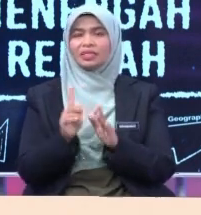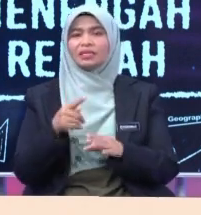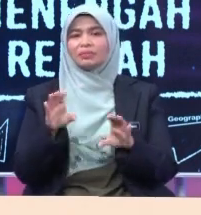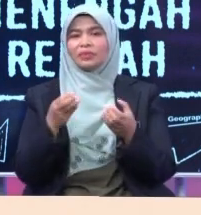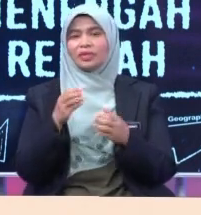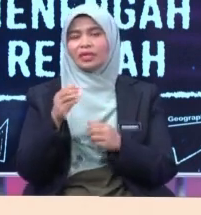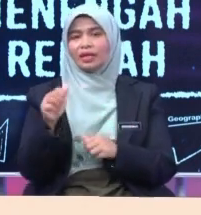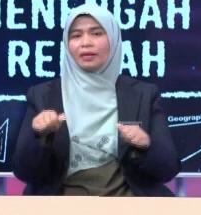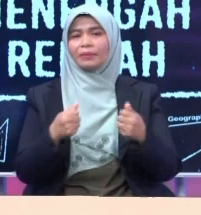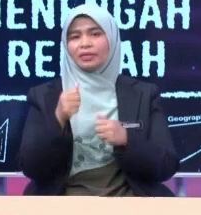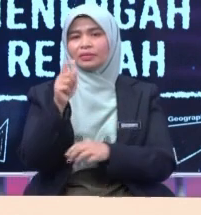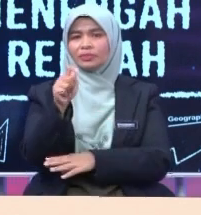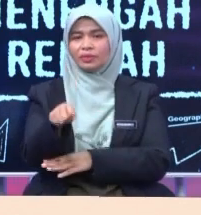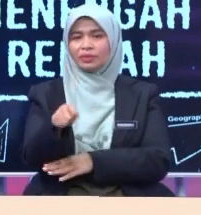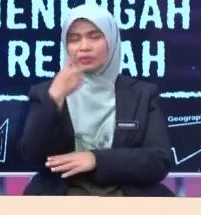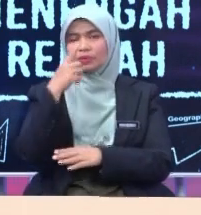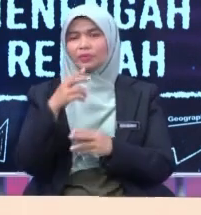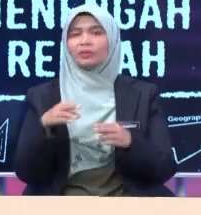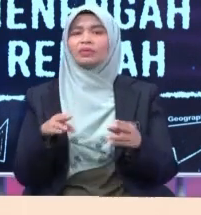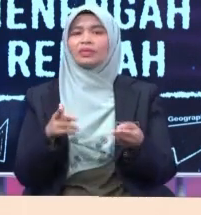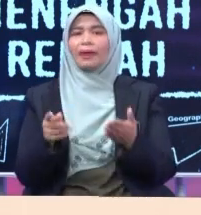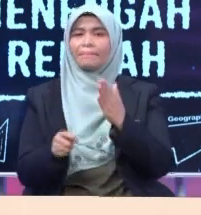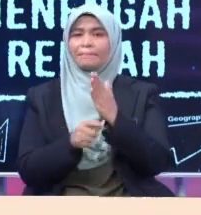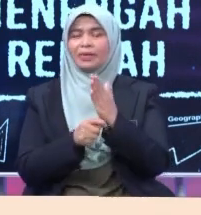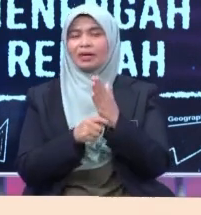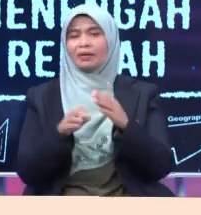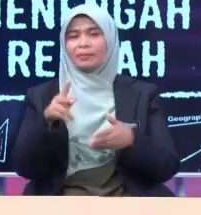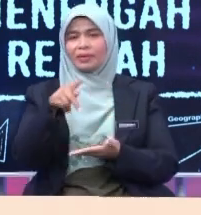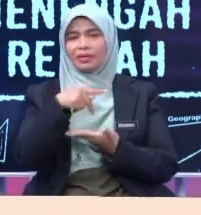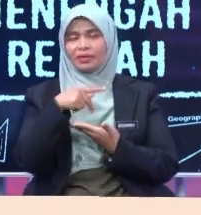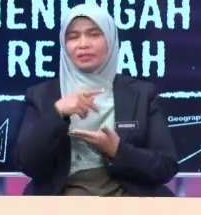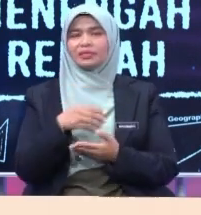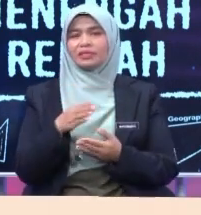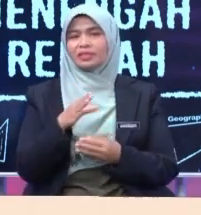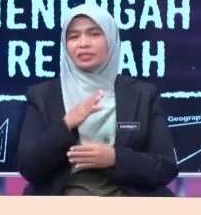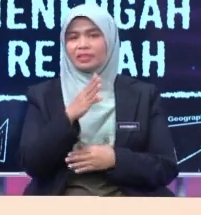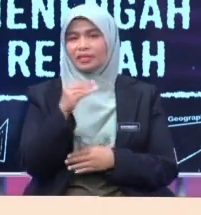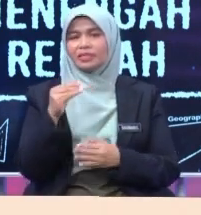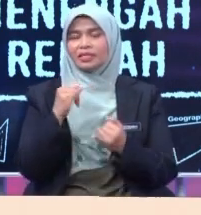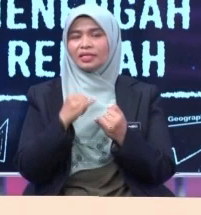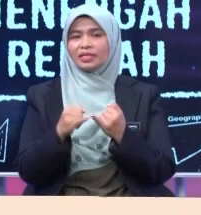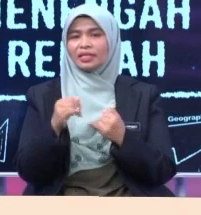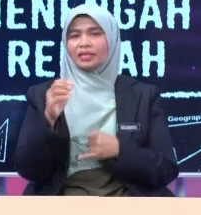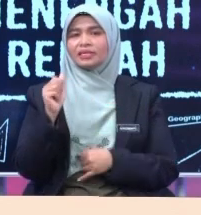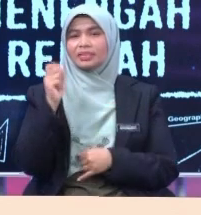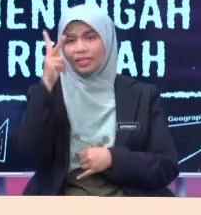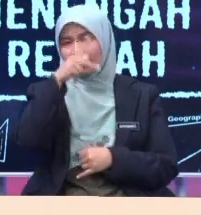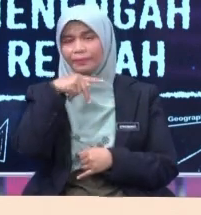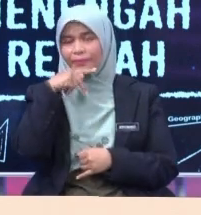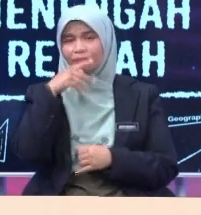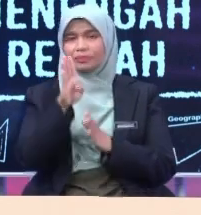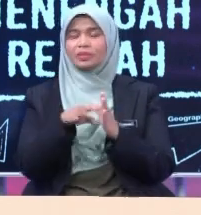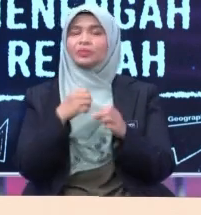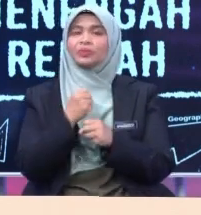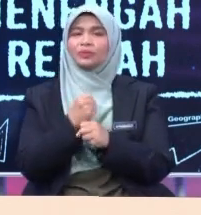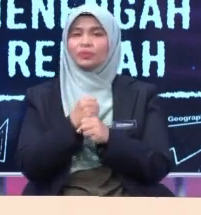memperbaikilah amalan-amalan tersebut dan juga untuk menambah pahala kita. Dan yang terakhir ialah kesan dari sudut akhlak Islamiah, bersungguh-sungguh